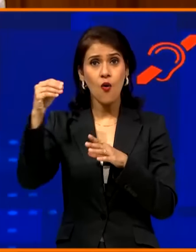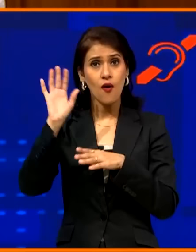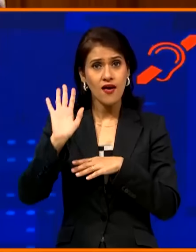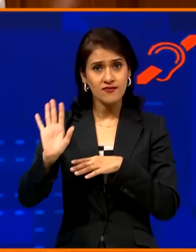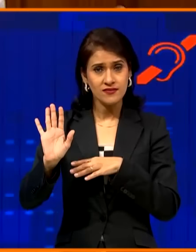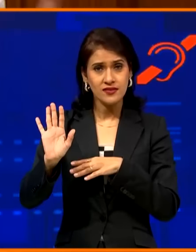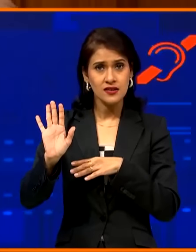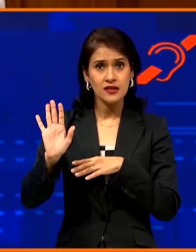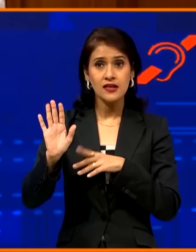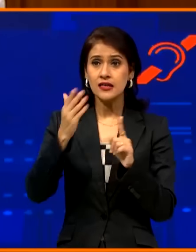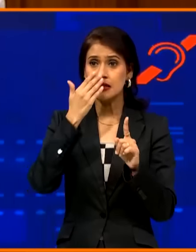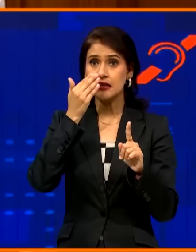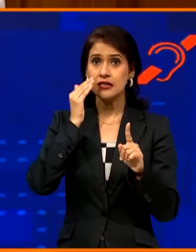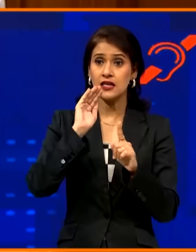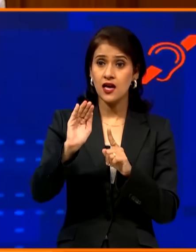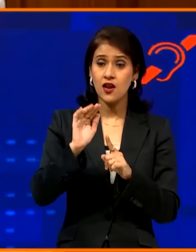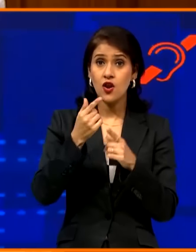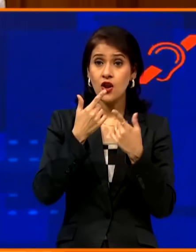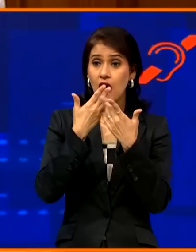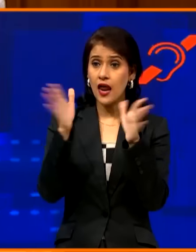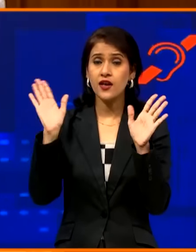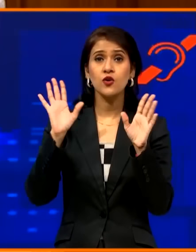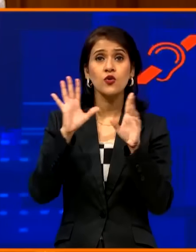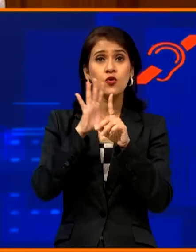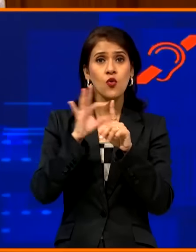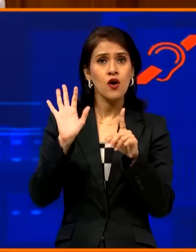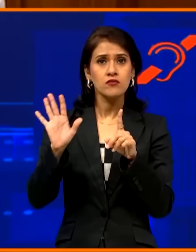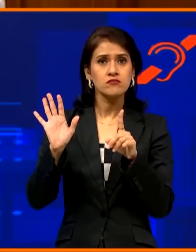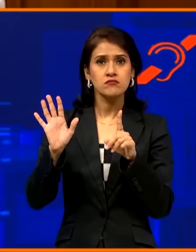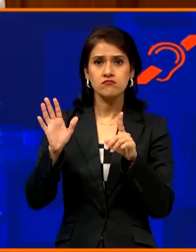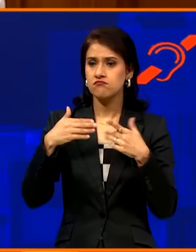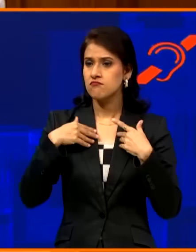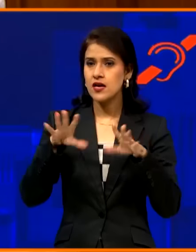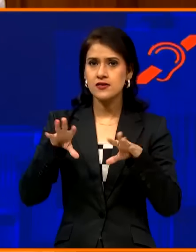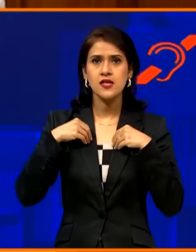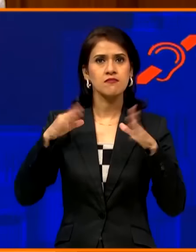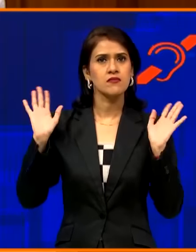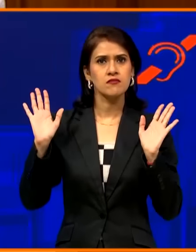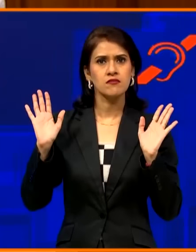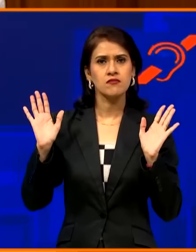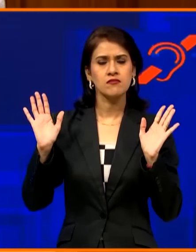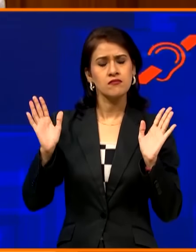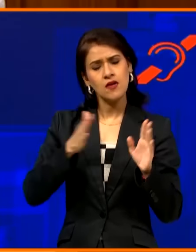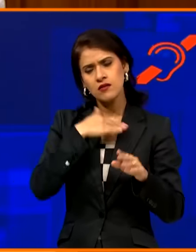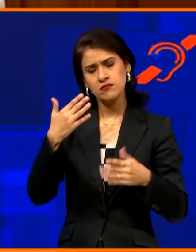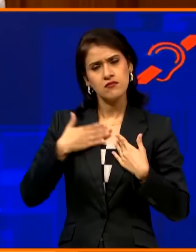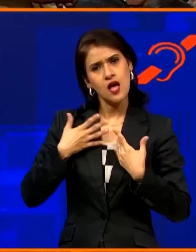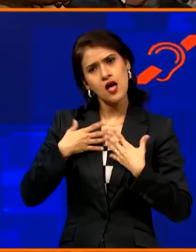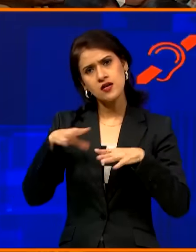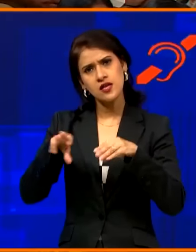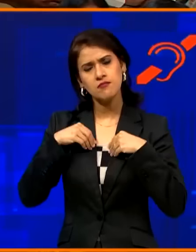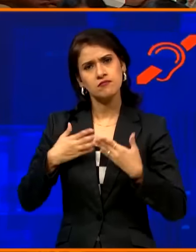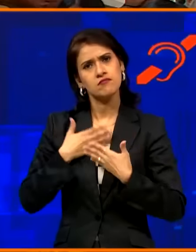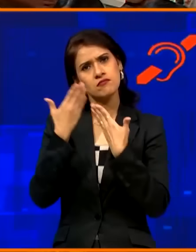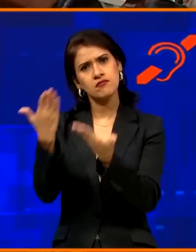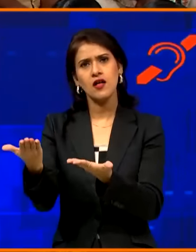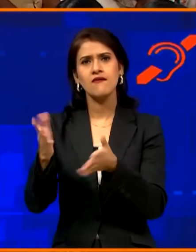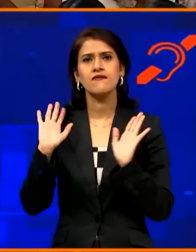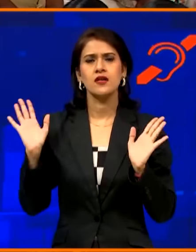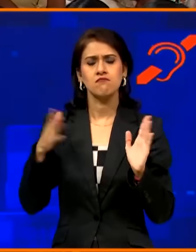कोई बेइज्जती करने की कोशिश करेगा तो हमारी जान भी उसके लिए लड़ाई